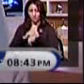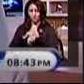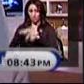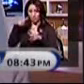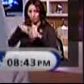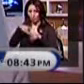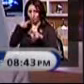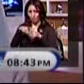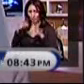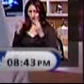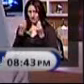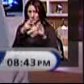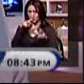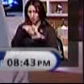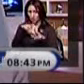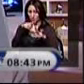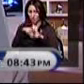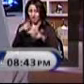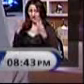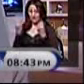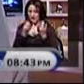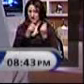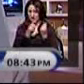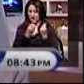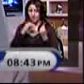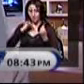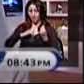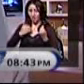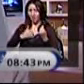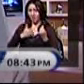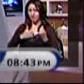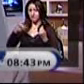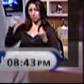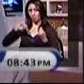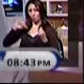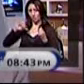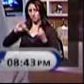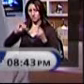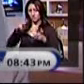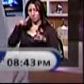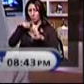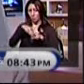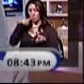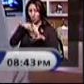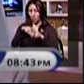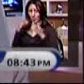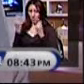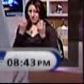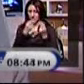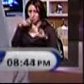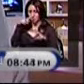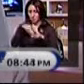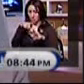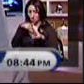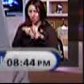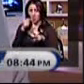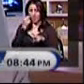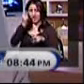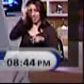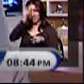تقوم يحصل تشوه في نفسية المستبد به، يعني الذي يتعرض للاستبداد بعد فترة بيتشوه